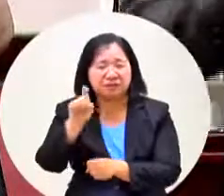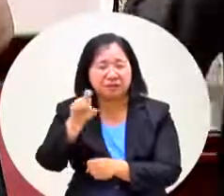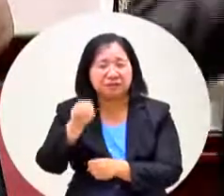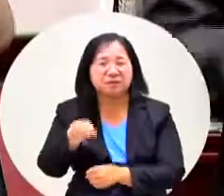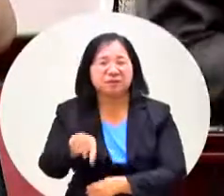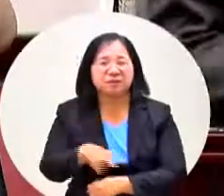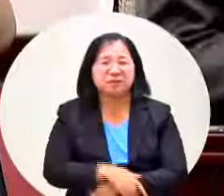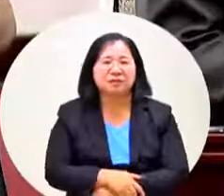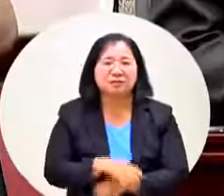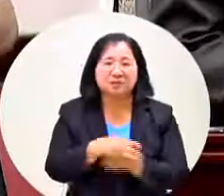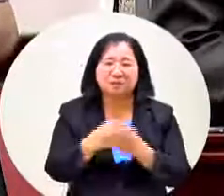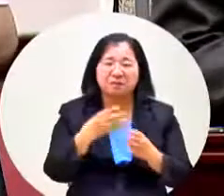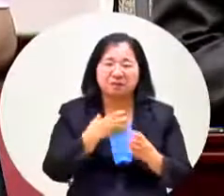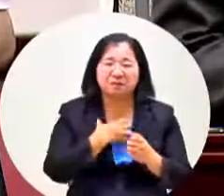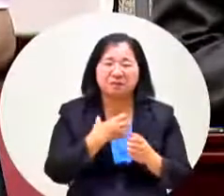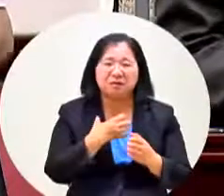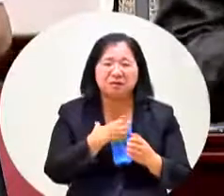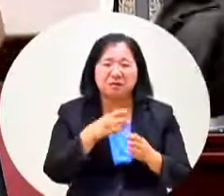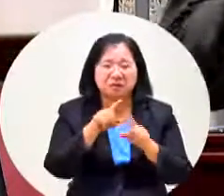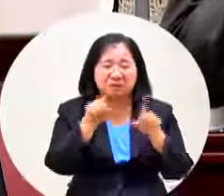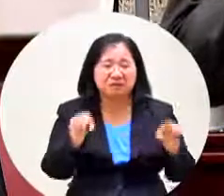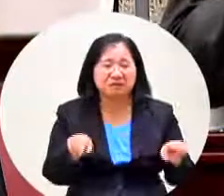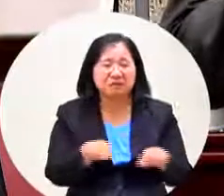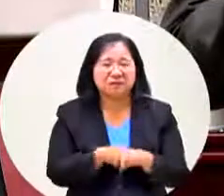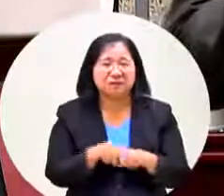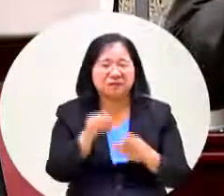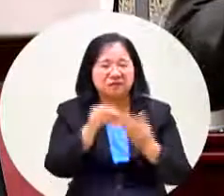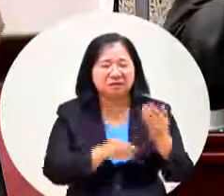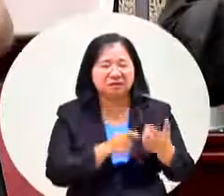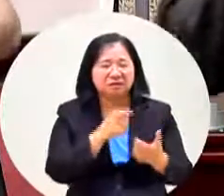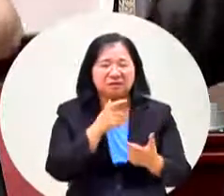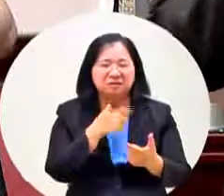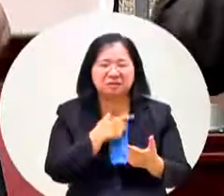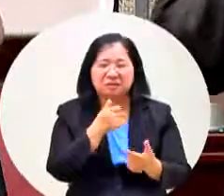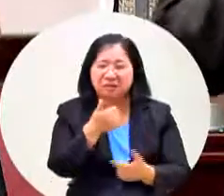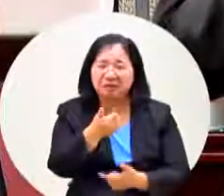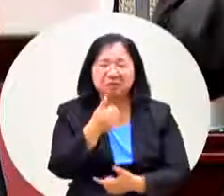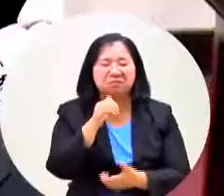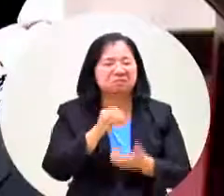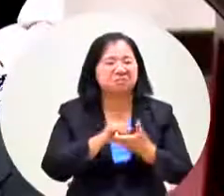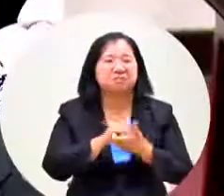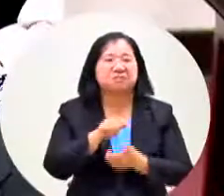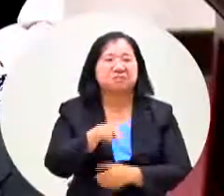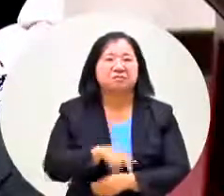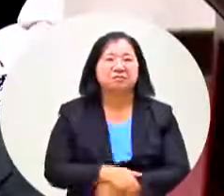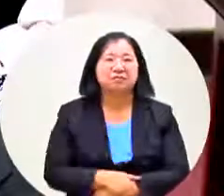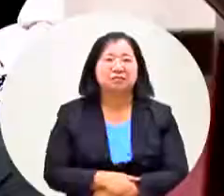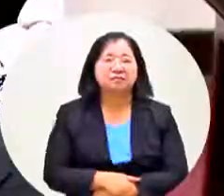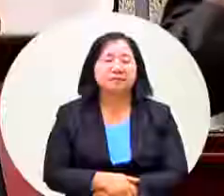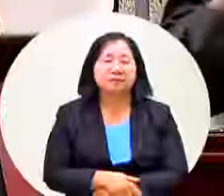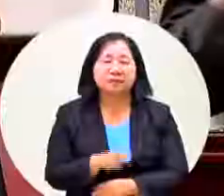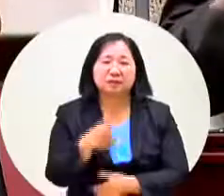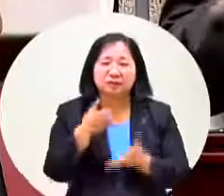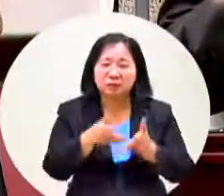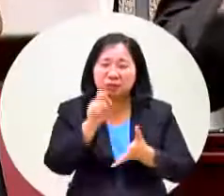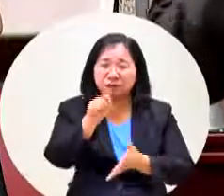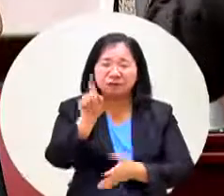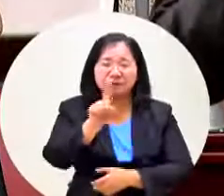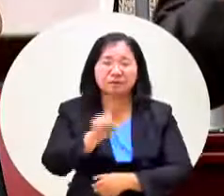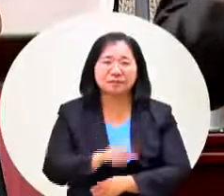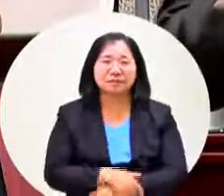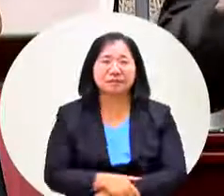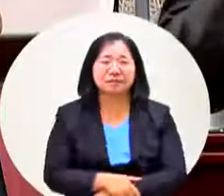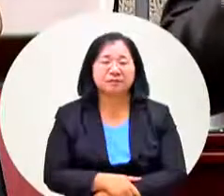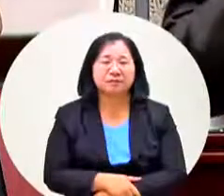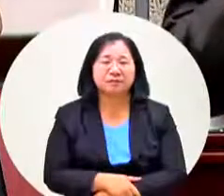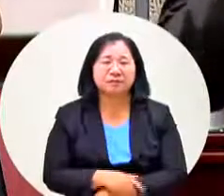2000多块吼，其实对伊来讲，伊嘛无一定愿意。而且来讲，咱天然灾害补助的时阵，伊的这个伊的理赔吼7万多，但是咱